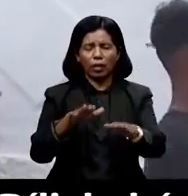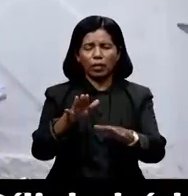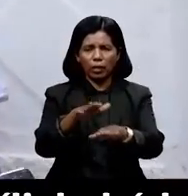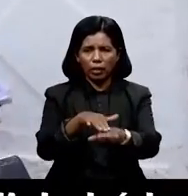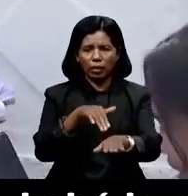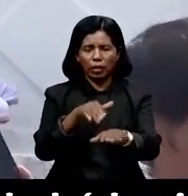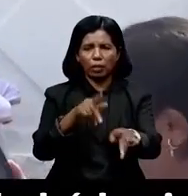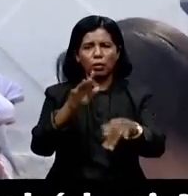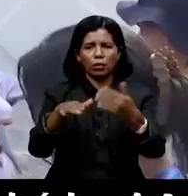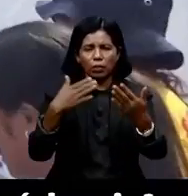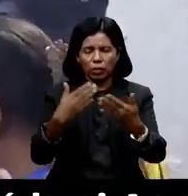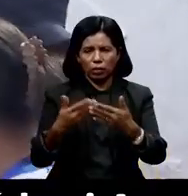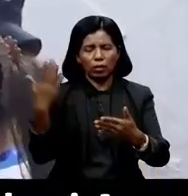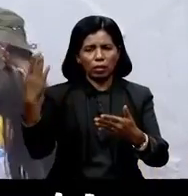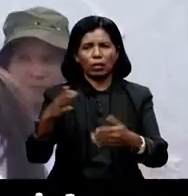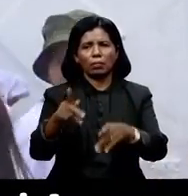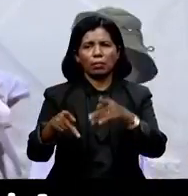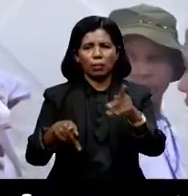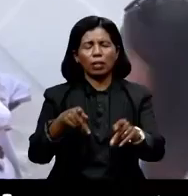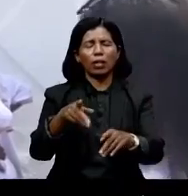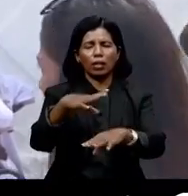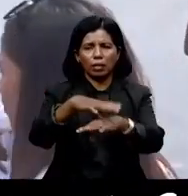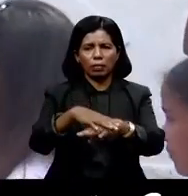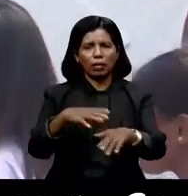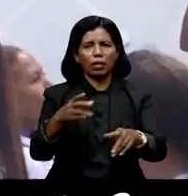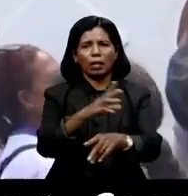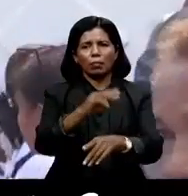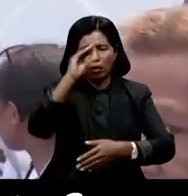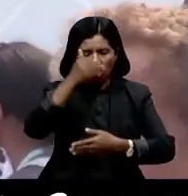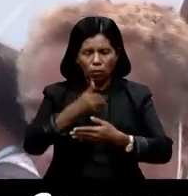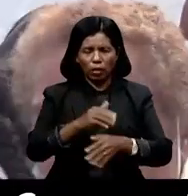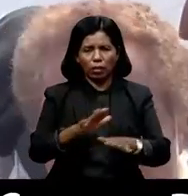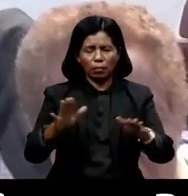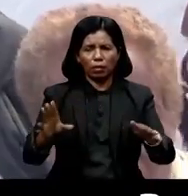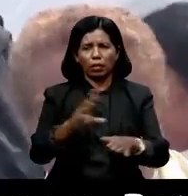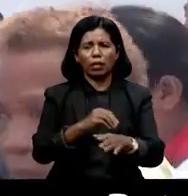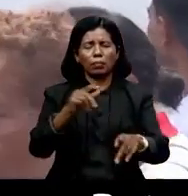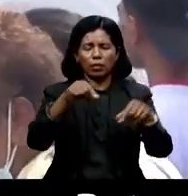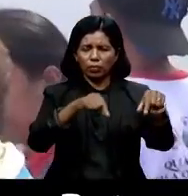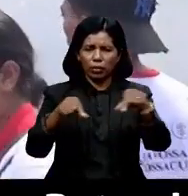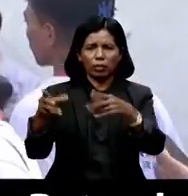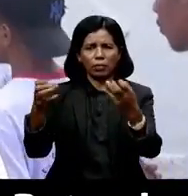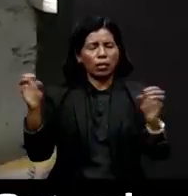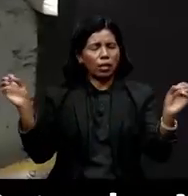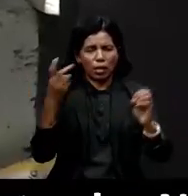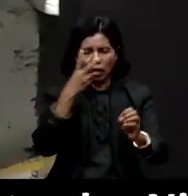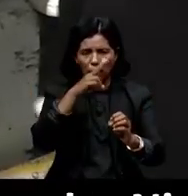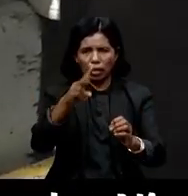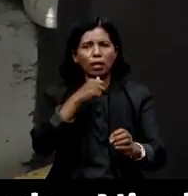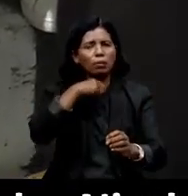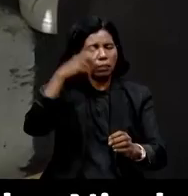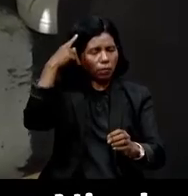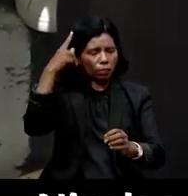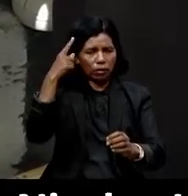Ema hototu to ema islam sermos bele bakar lima bele ne. Ene ema honiwa ki kuam barak, alejaru sira barak, mas la consegue hare amu papa ni